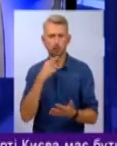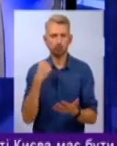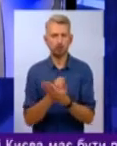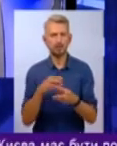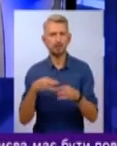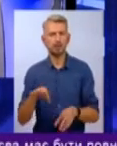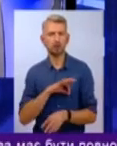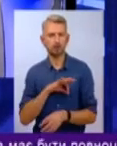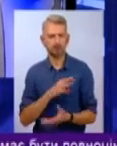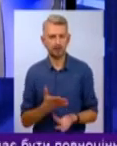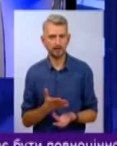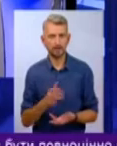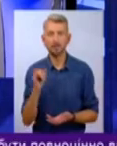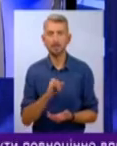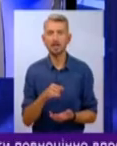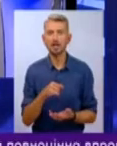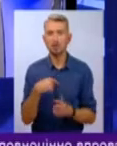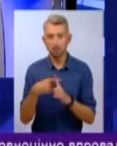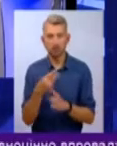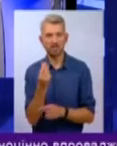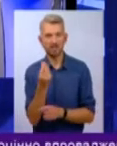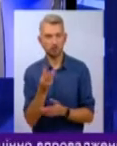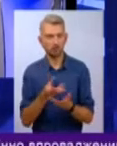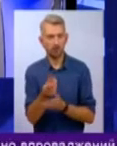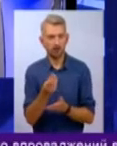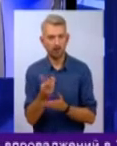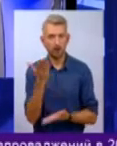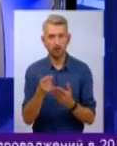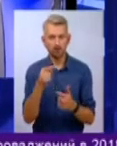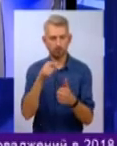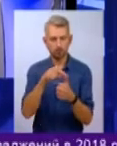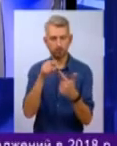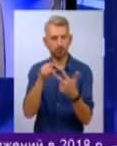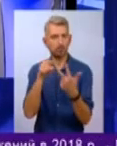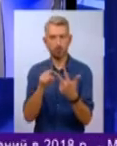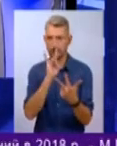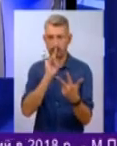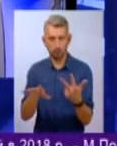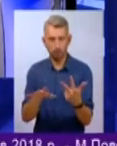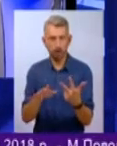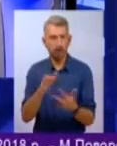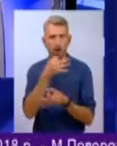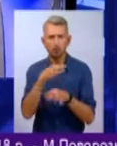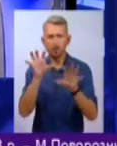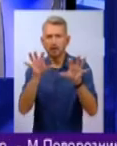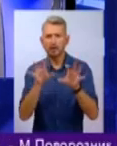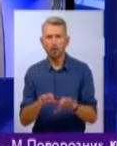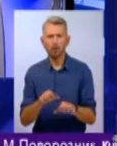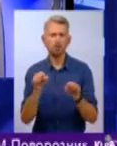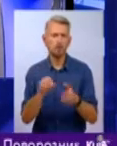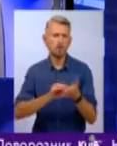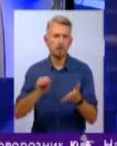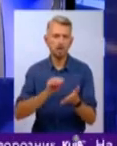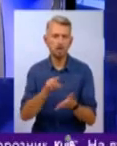Міністерством юстиції. Як і фінансування. Якщо цих трьох складових не буде, будь-який закон ви можете писати, але